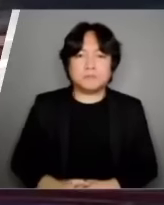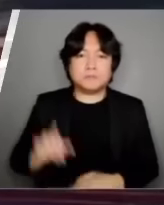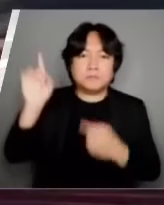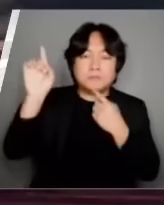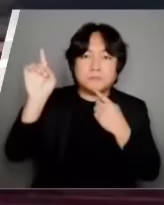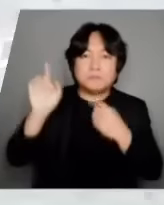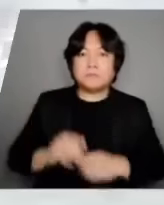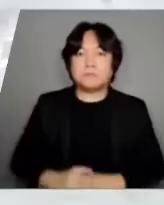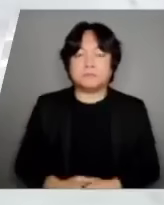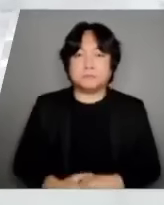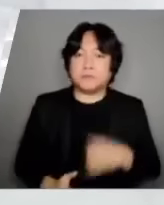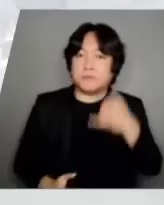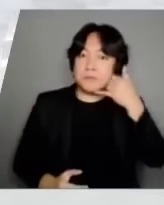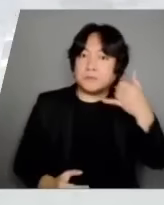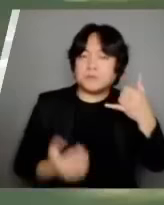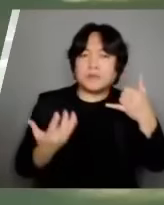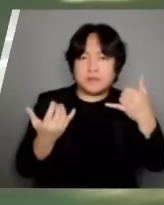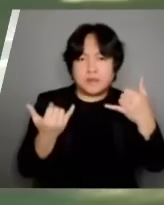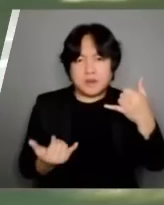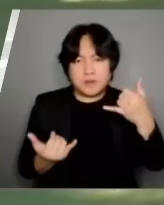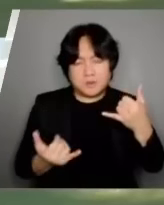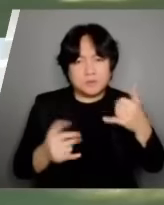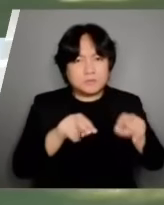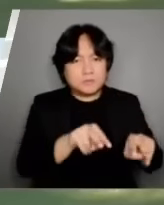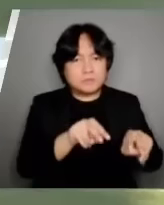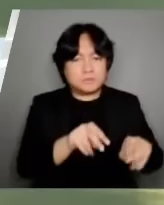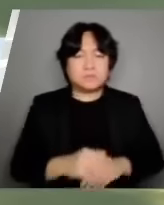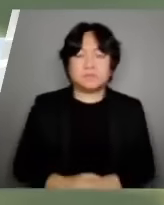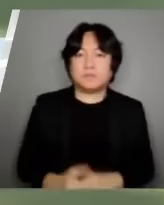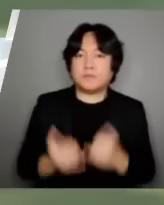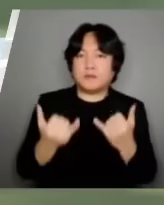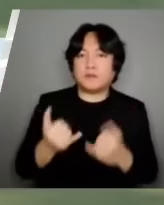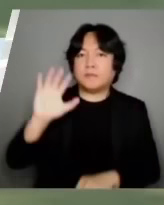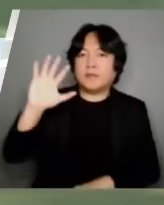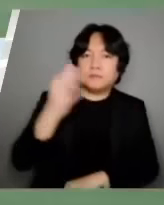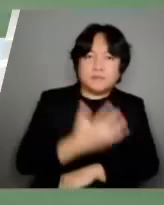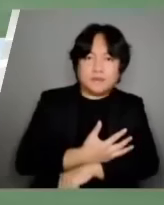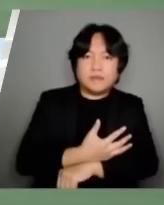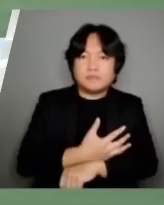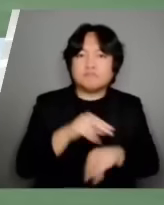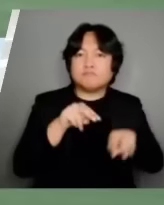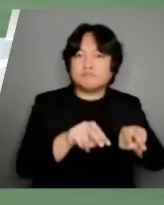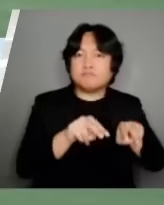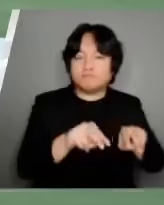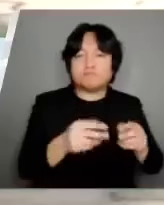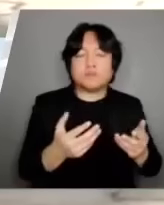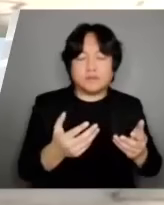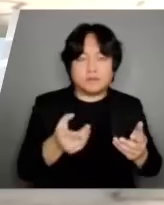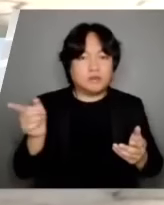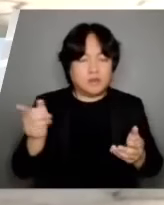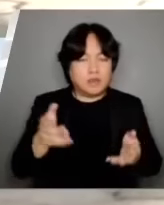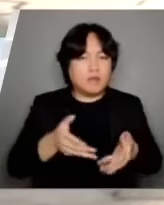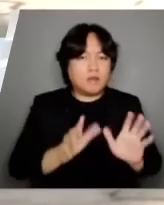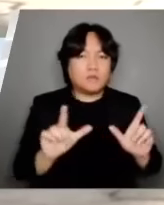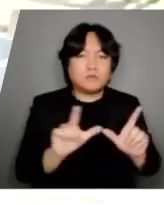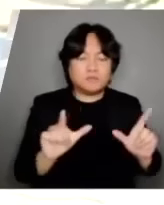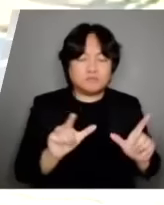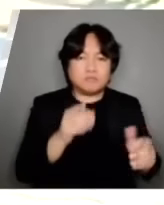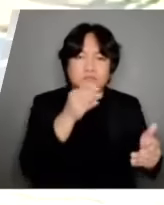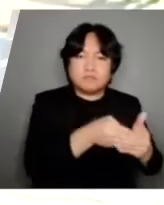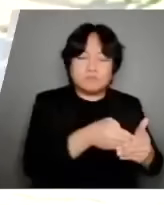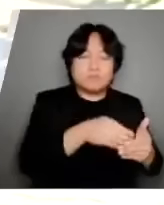yung binabantayan natin. Ito na ang ikalimang araw ng pagsisilbi ng arrest warrant laban kay Quiboloy at iba pang